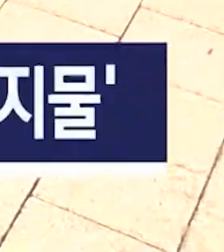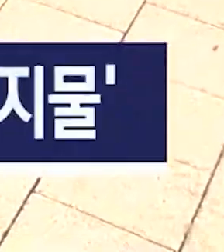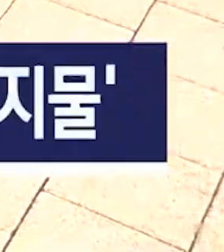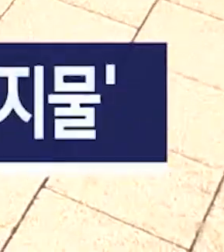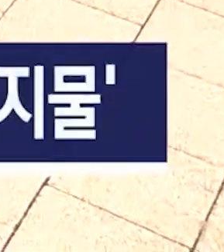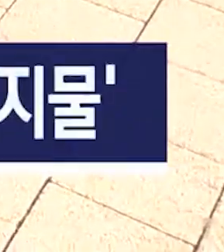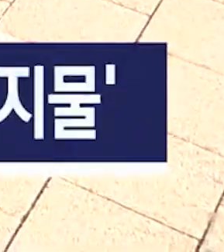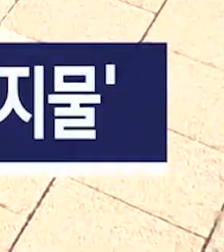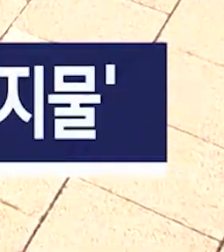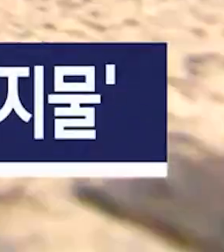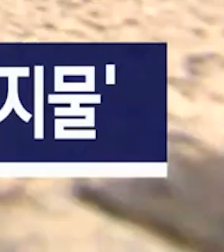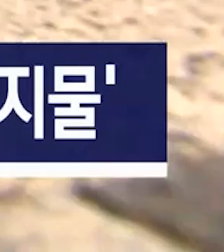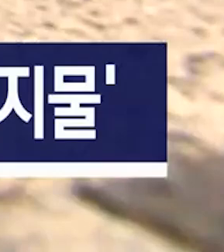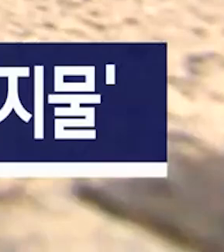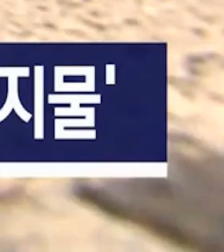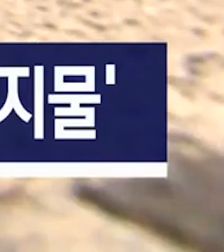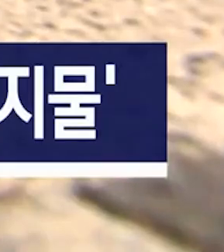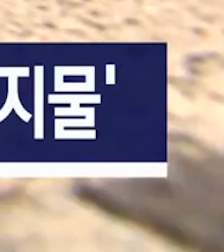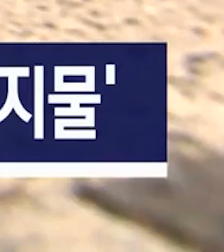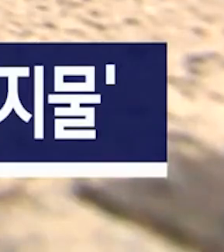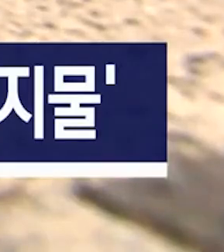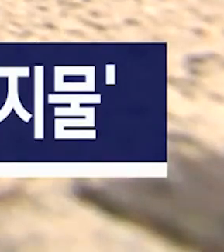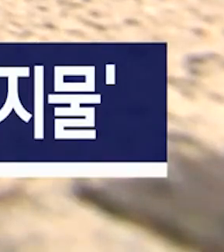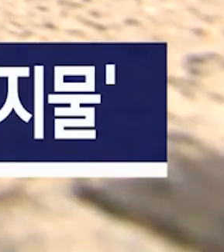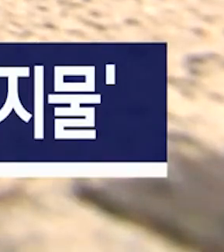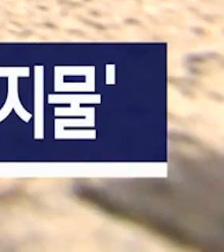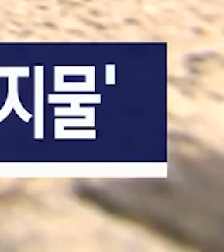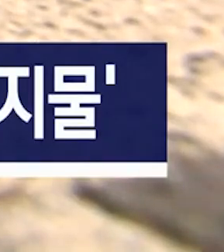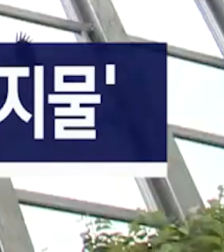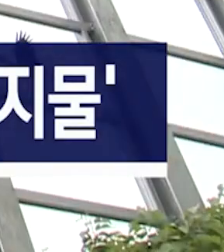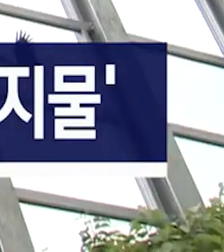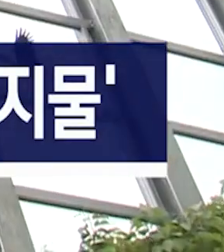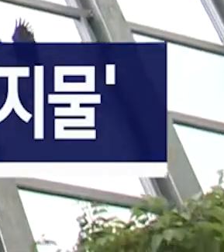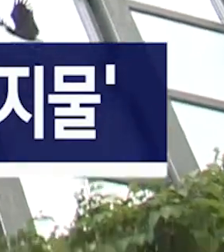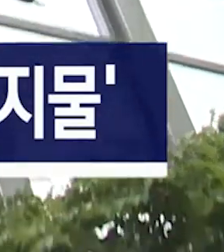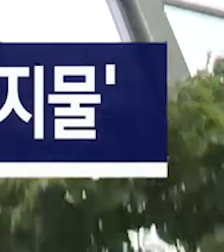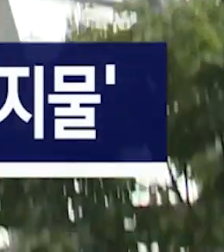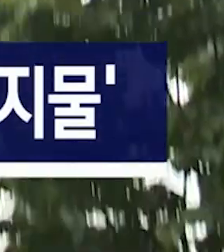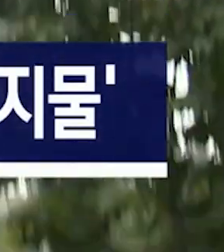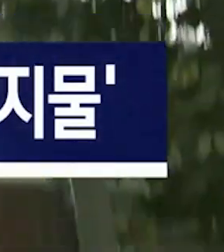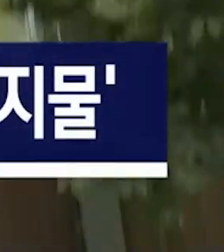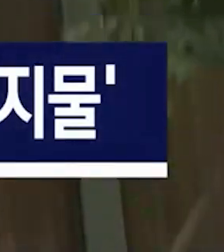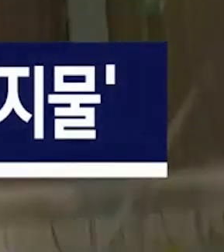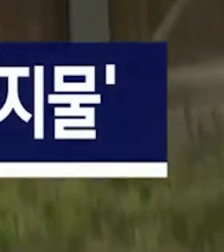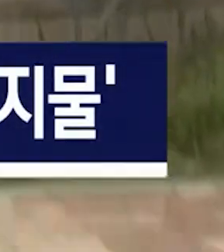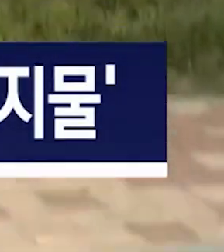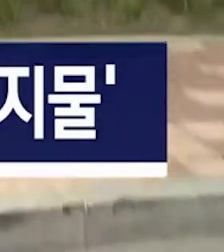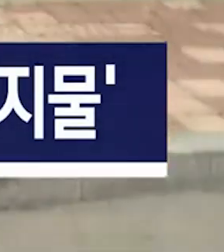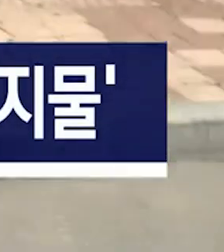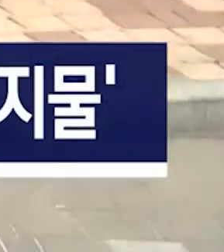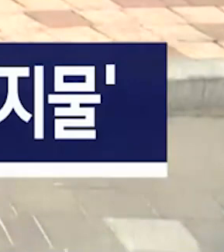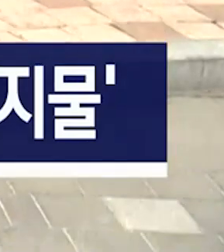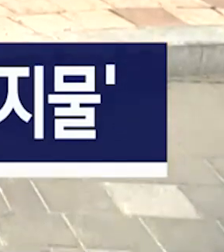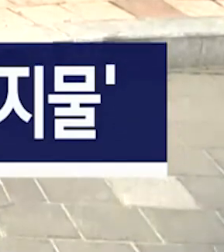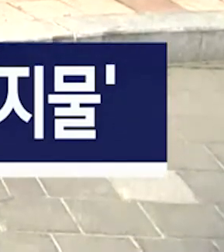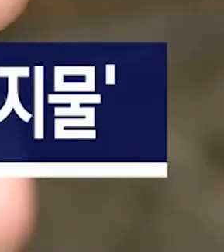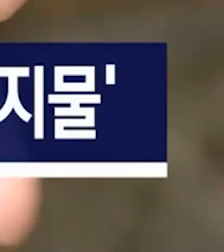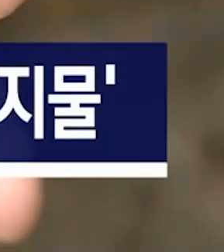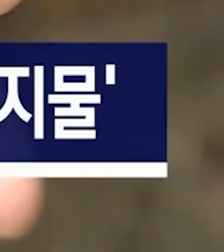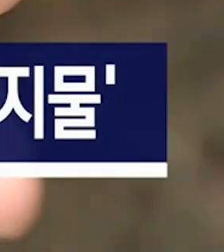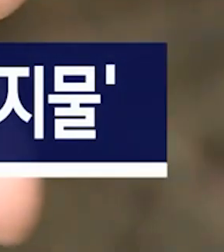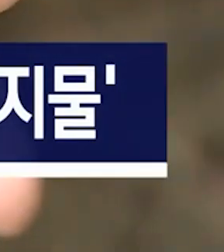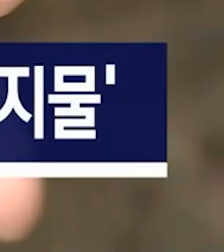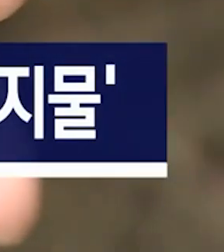도로변에 설치된 투명 방음벽에 새들이 부딪혀 죽는 사례가 끊이질 않고 있습니다. 매와 독수리 등 맹금류 모양의 스티커도